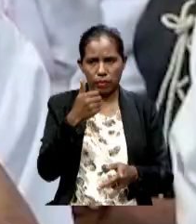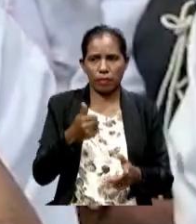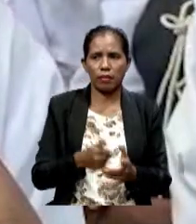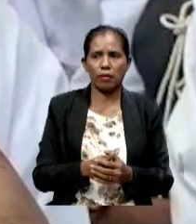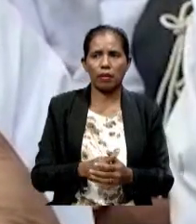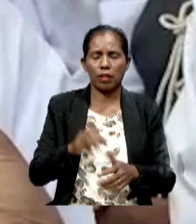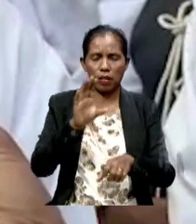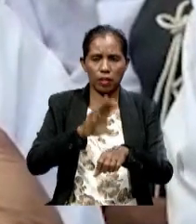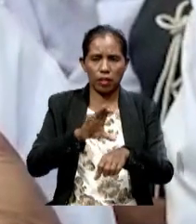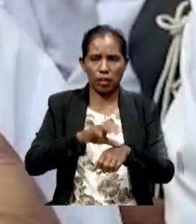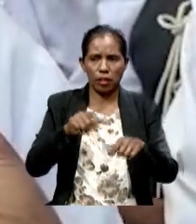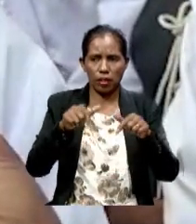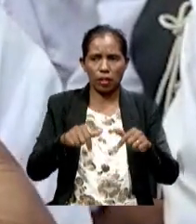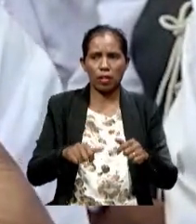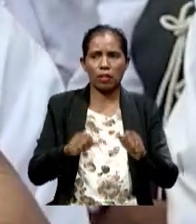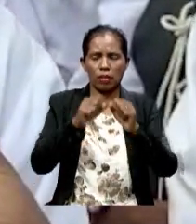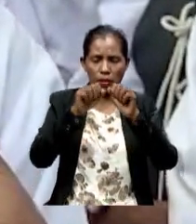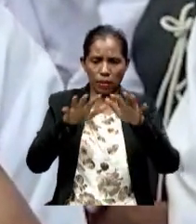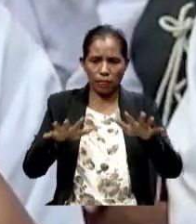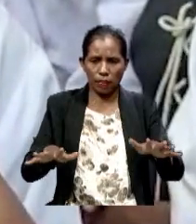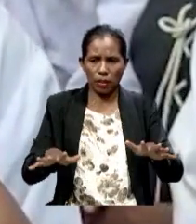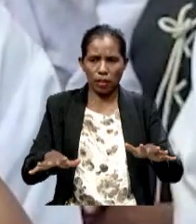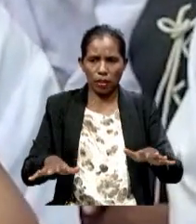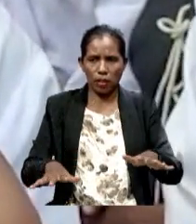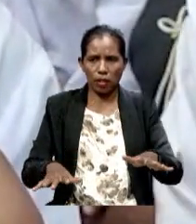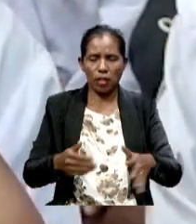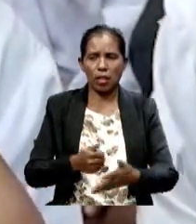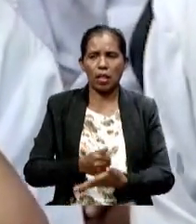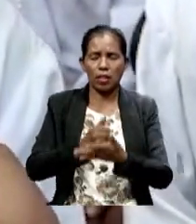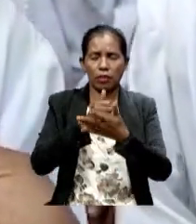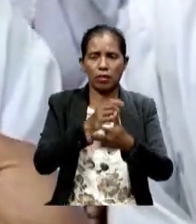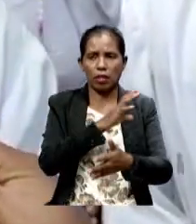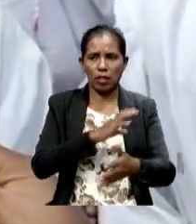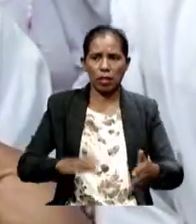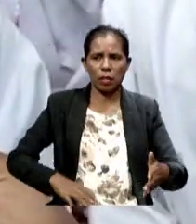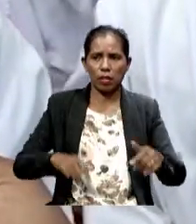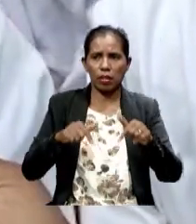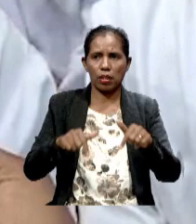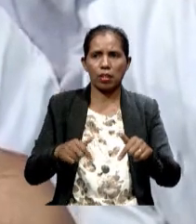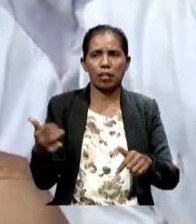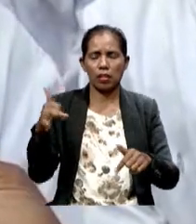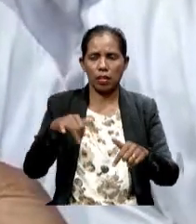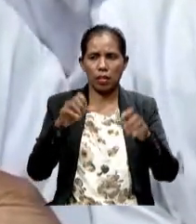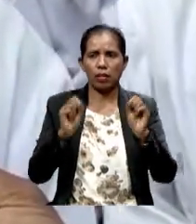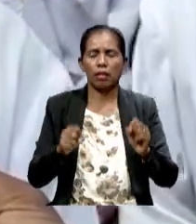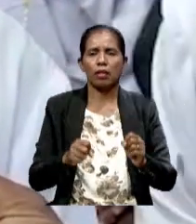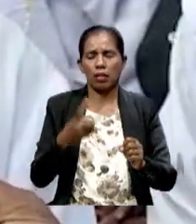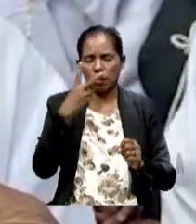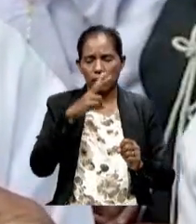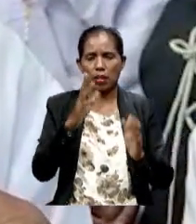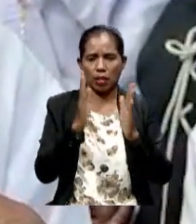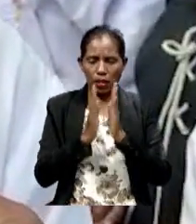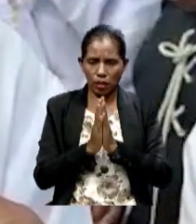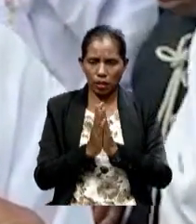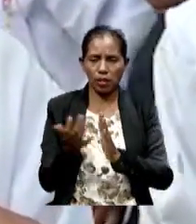capela aí da minha pela hamahan será nisira, e a rai no lume de nian, masira onde pela uma reza, sira pela